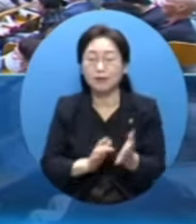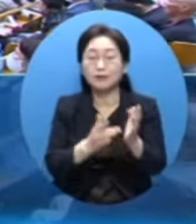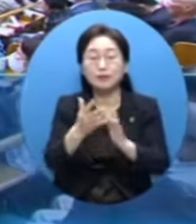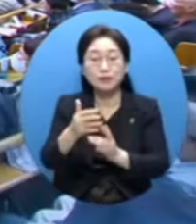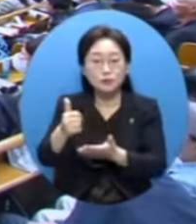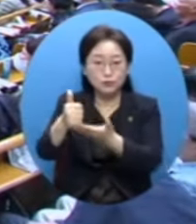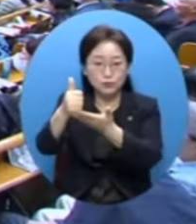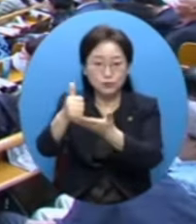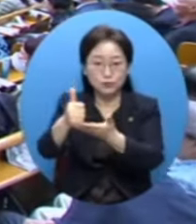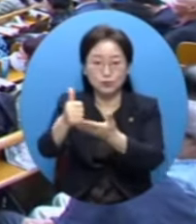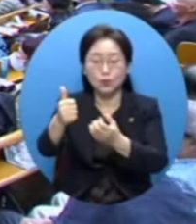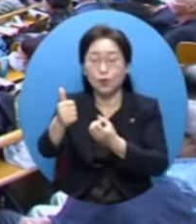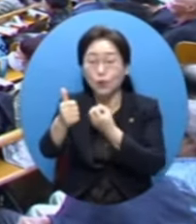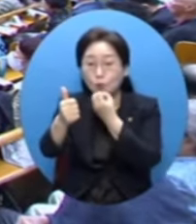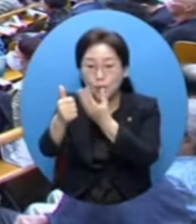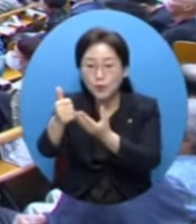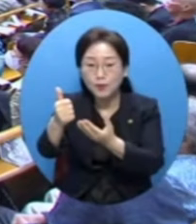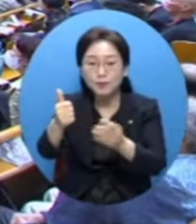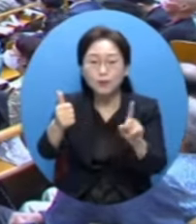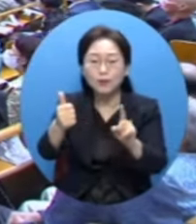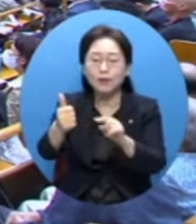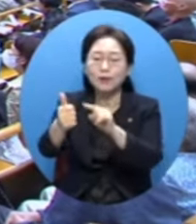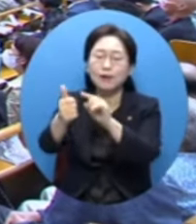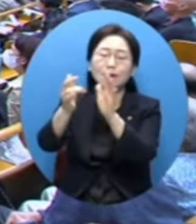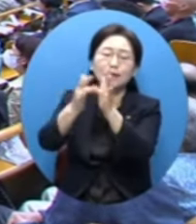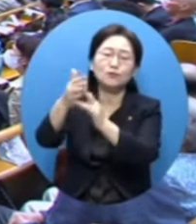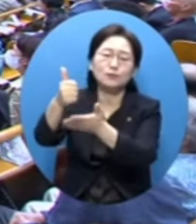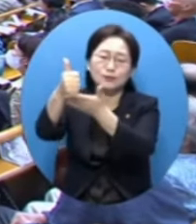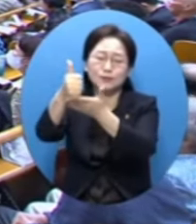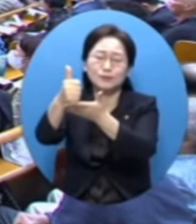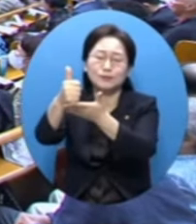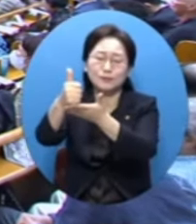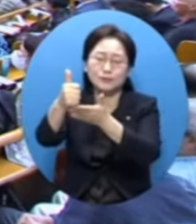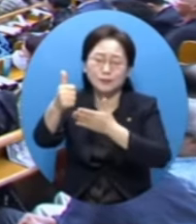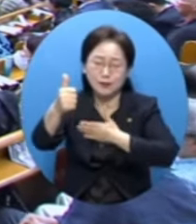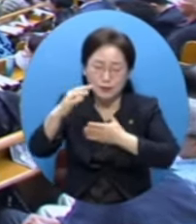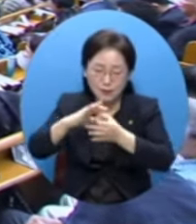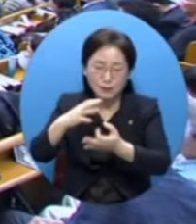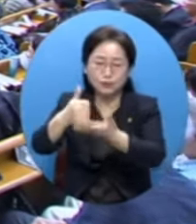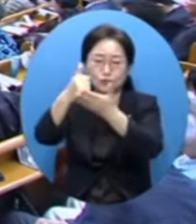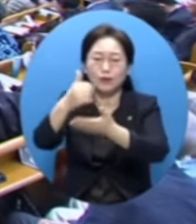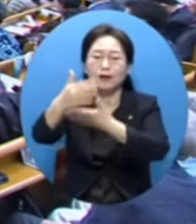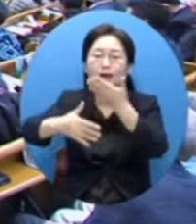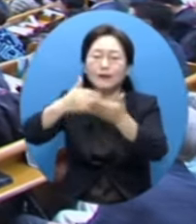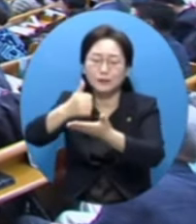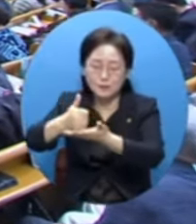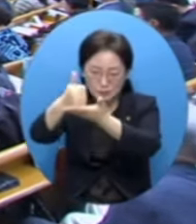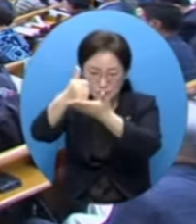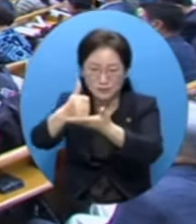대한 놀라운 고백을 합니다. 예수님은 나의 주님이십니다. 예수님은 나의 하나님이십니다.